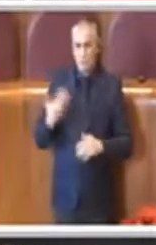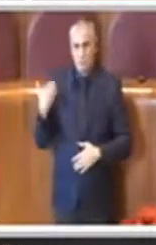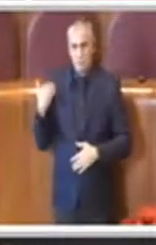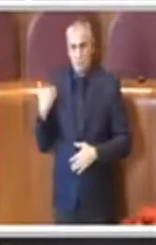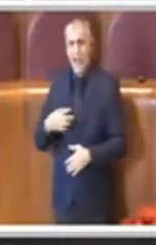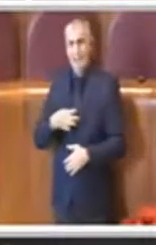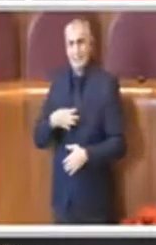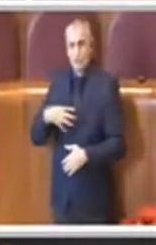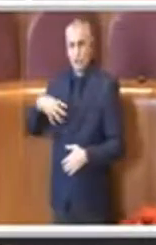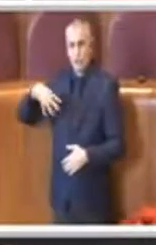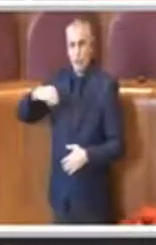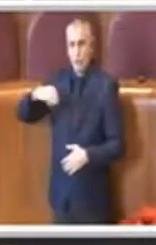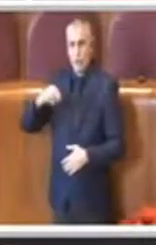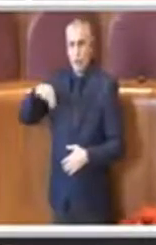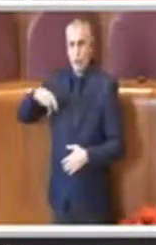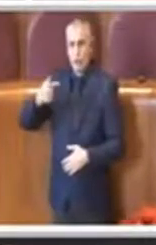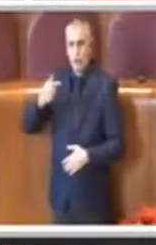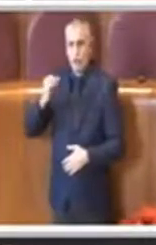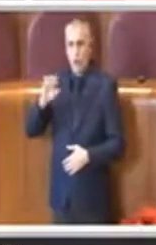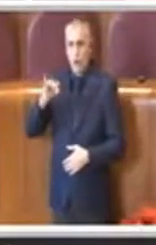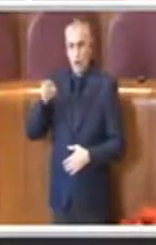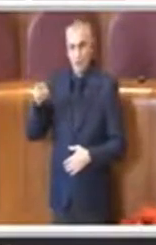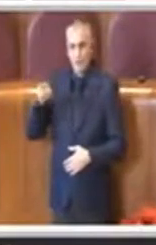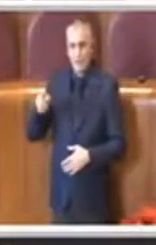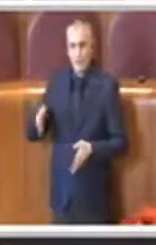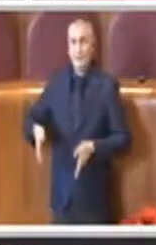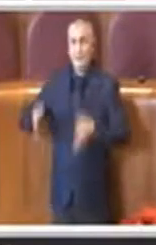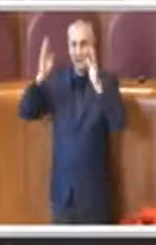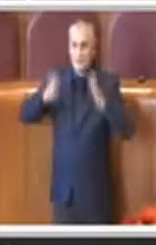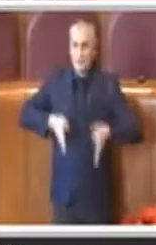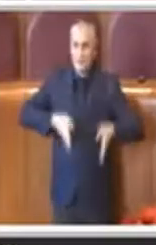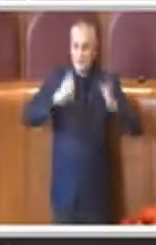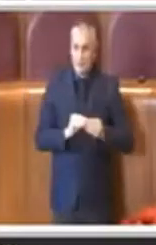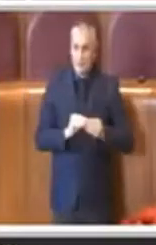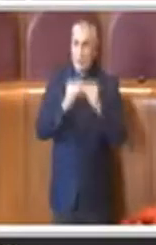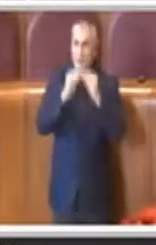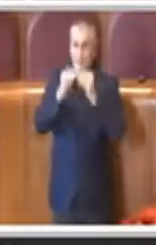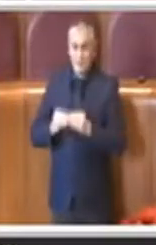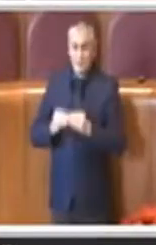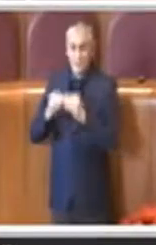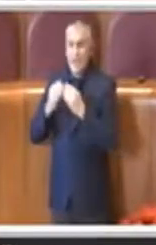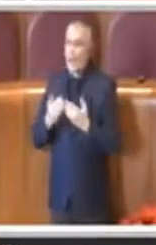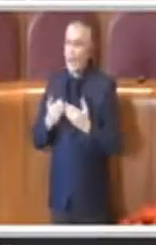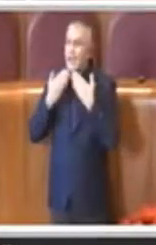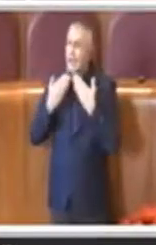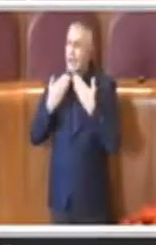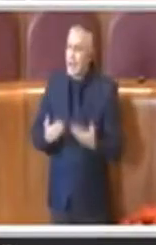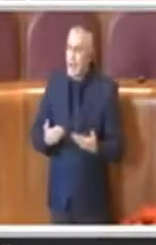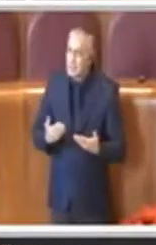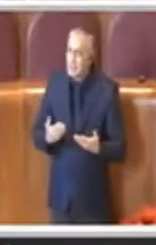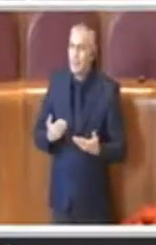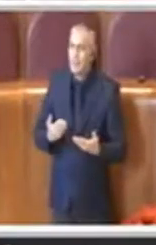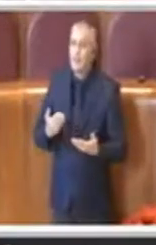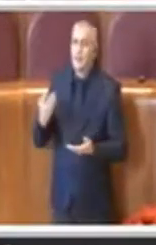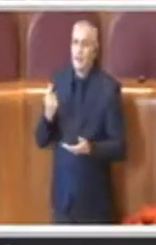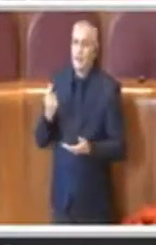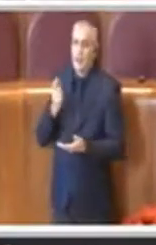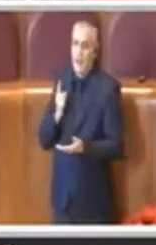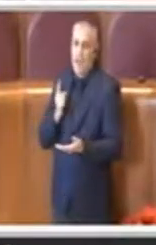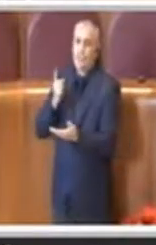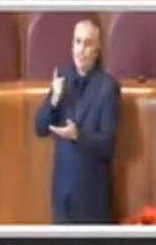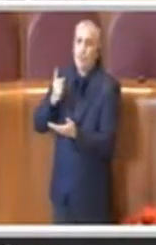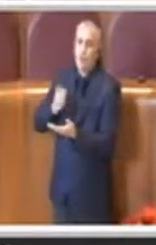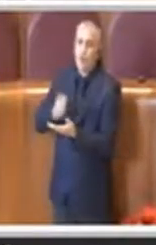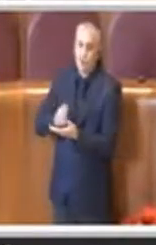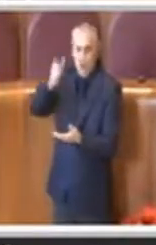sono immobili costruiti grazie ad alcune agevolazioni da parte